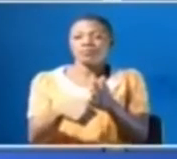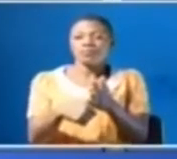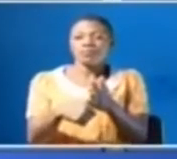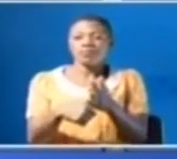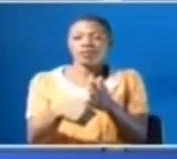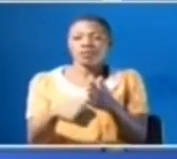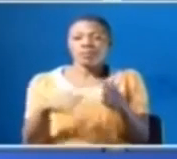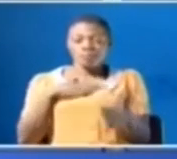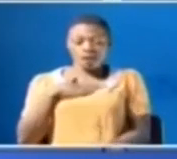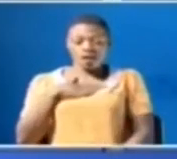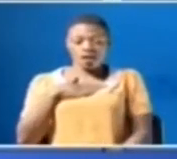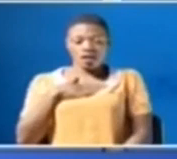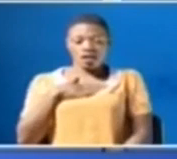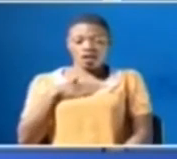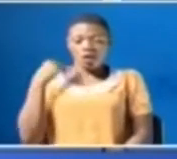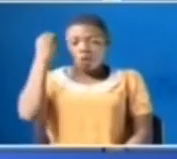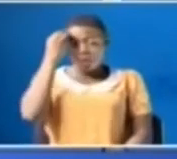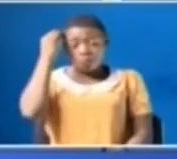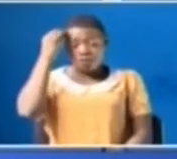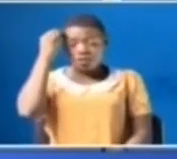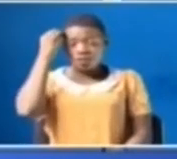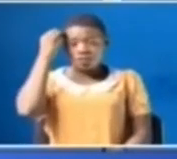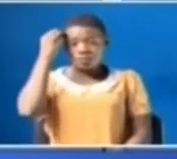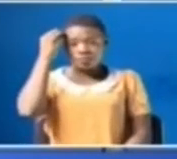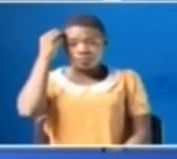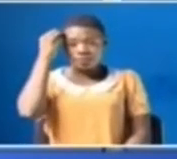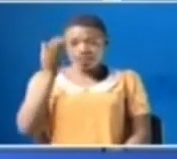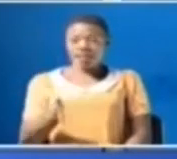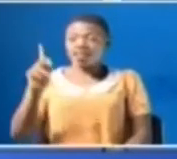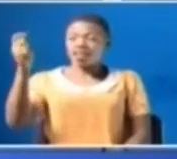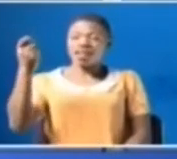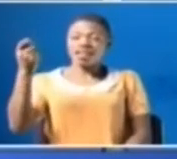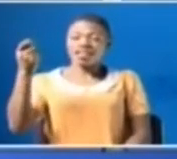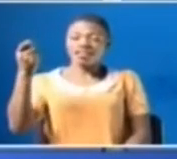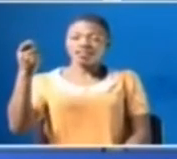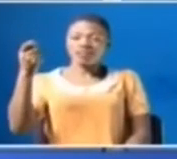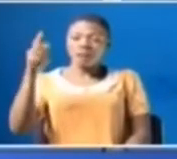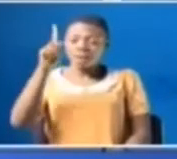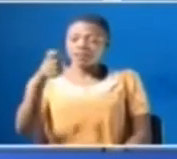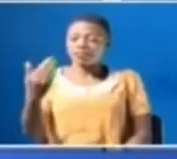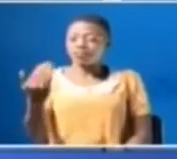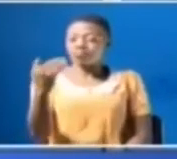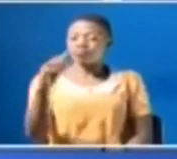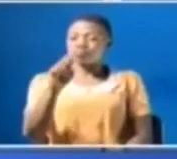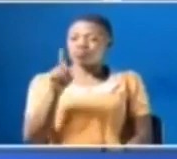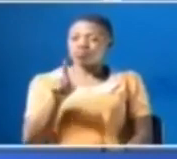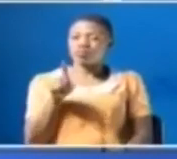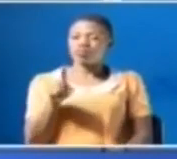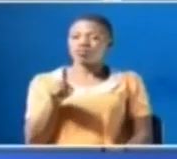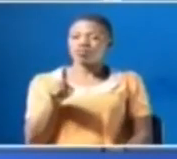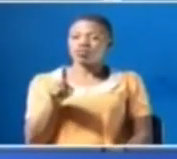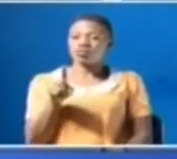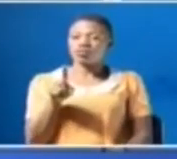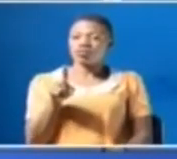kwa maoni yangu na haswa kama Kenya kama nchi, tuwafaa tujiulize swali moja. Uliona juzi hapa karibu